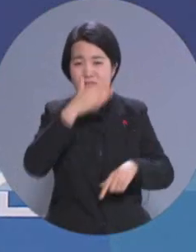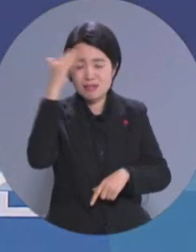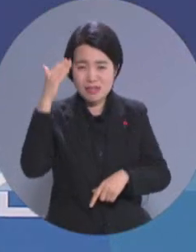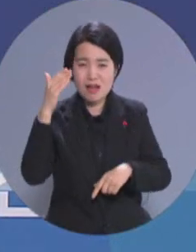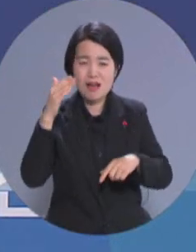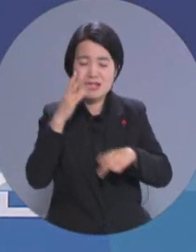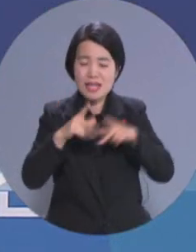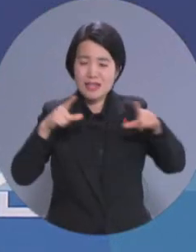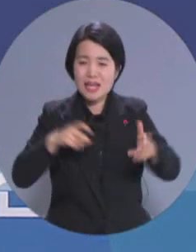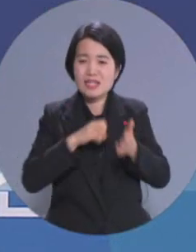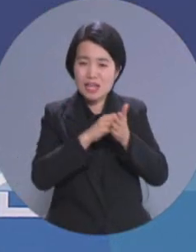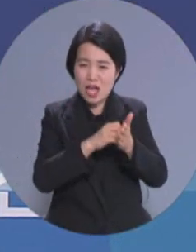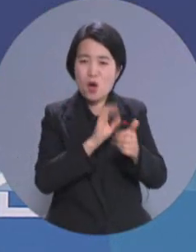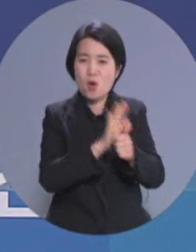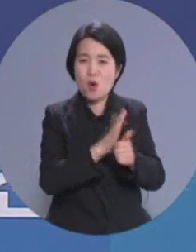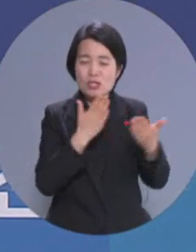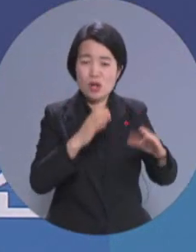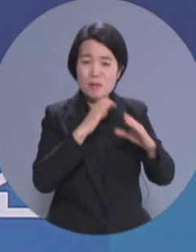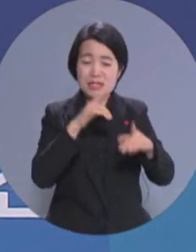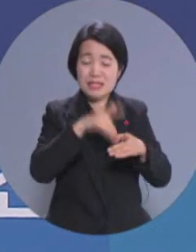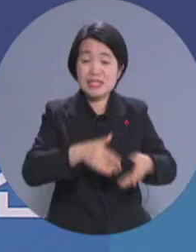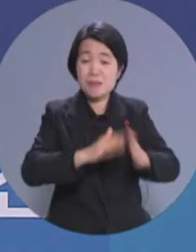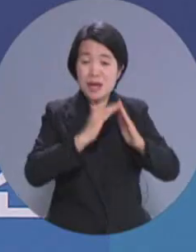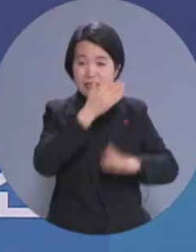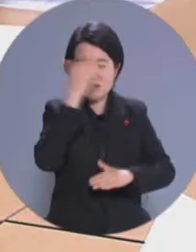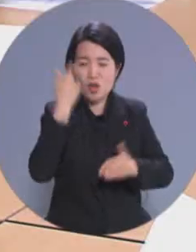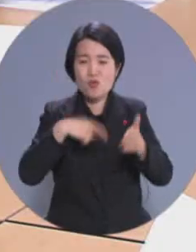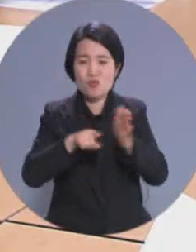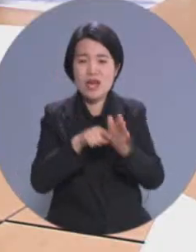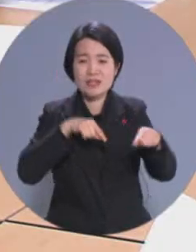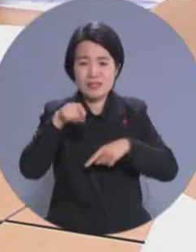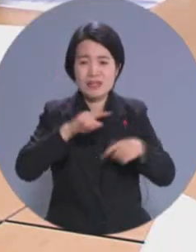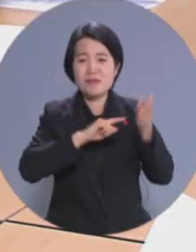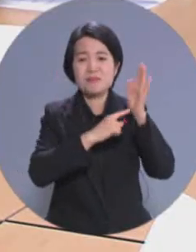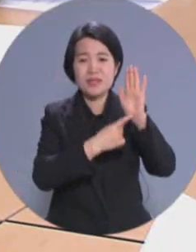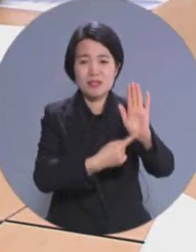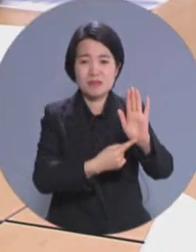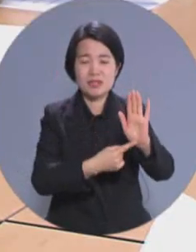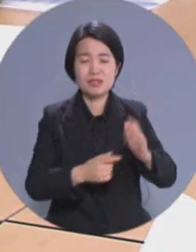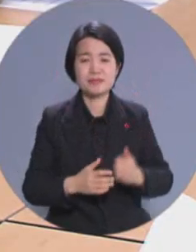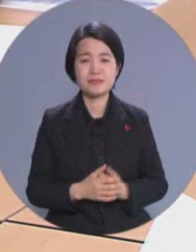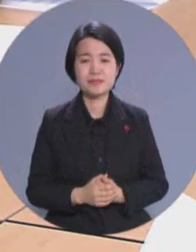취업 지원 커뮤니티 센터 걸립 등의 청년 정책들을 제시했습니다